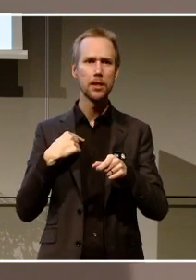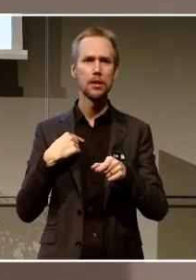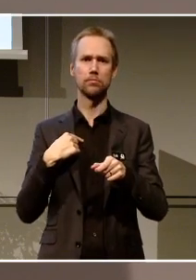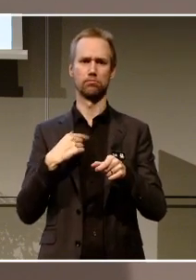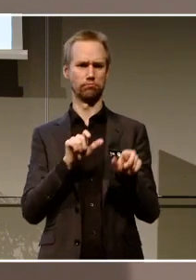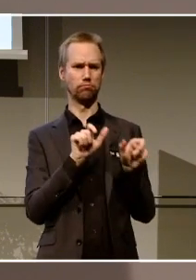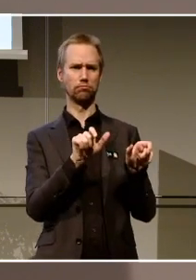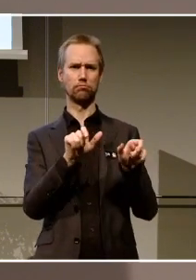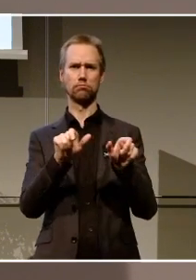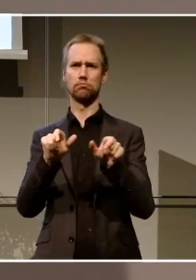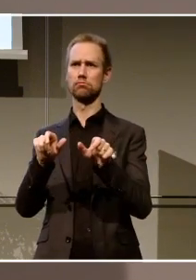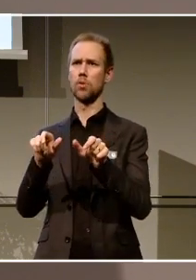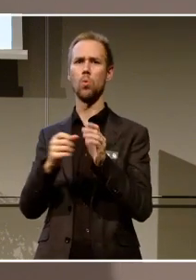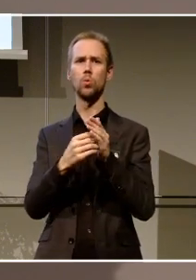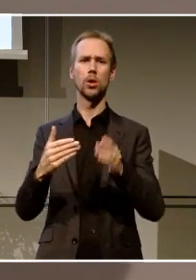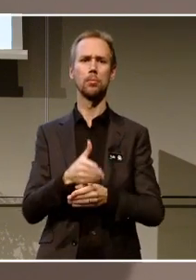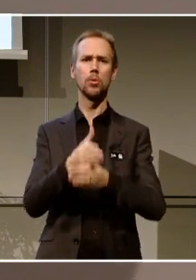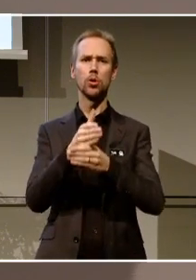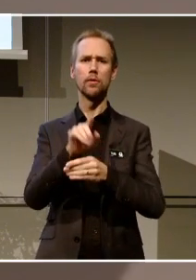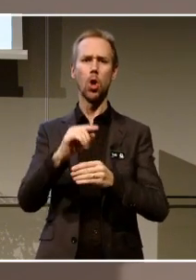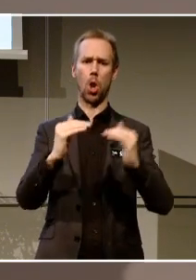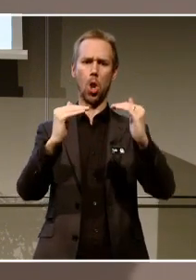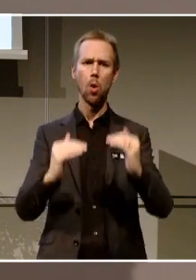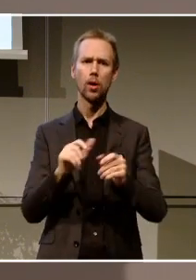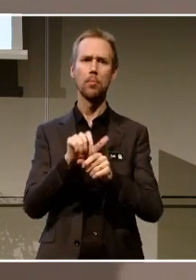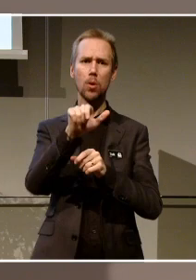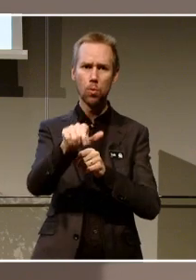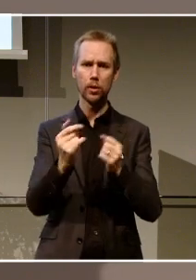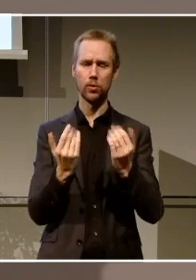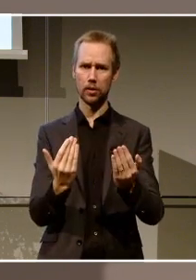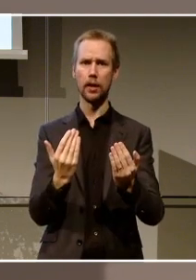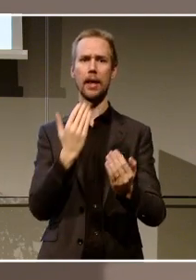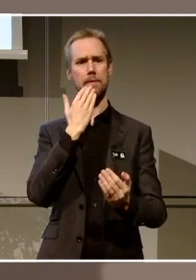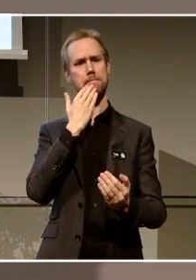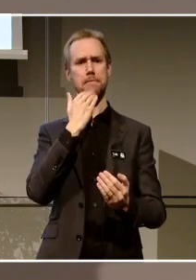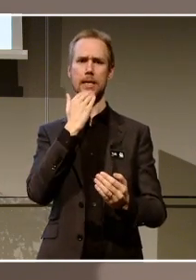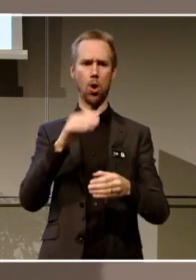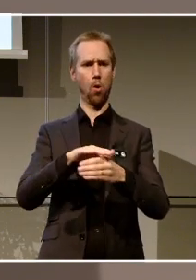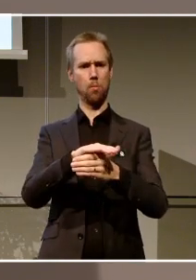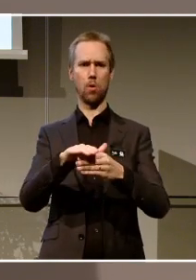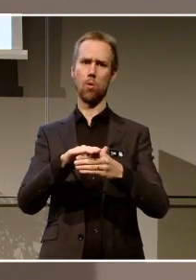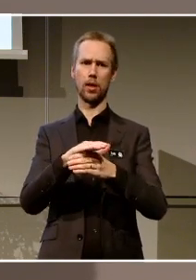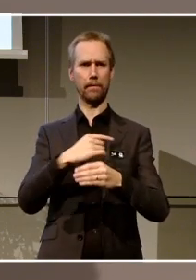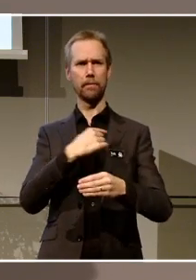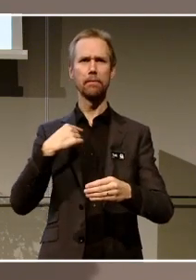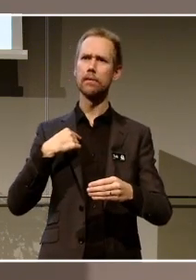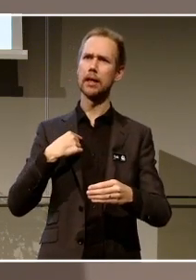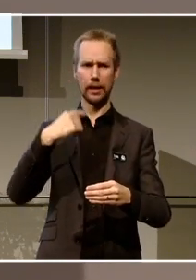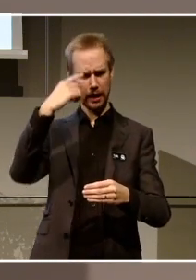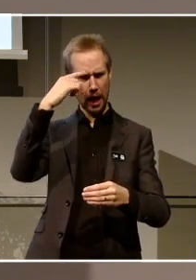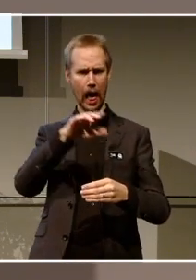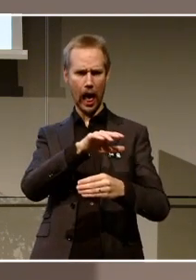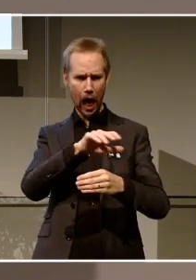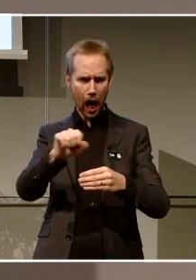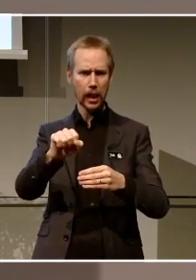idag? Vad är det för passager som vi förväntar oss att alla ska kunna ta sig under för att komma fram till det som